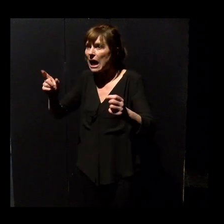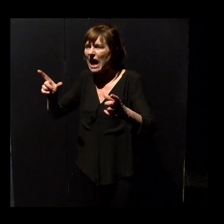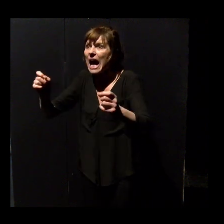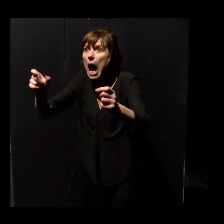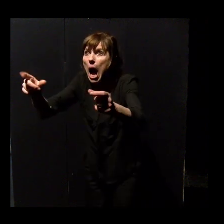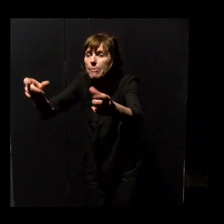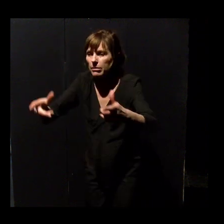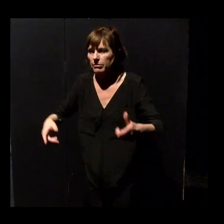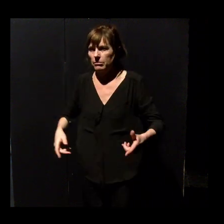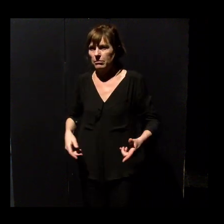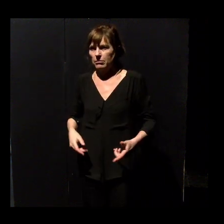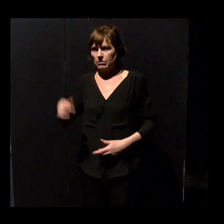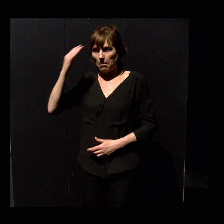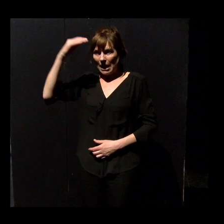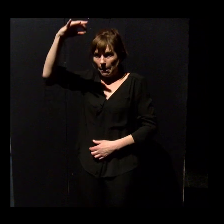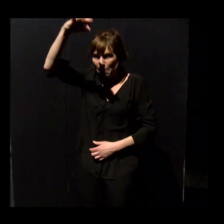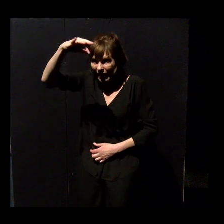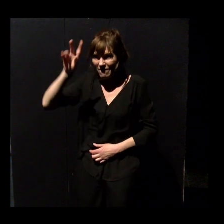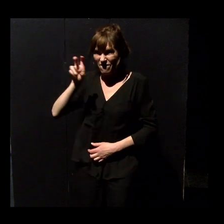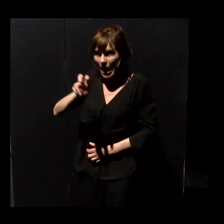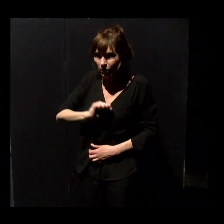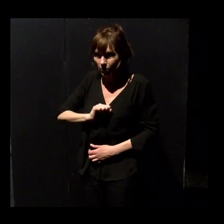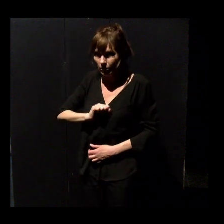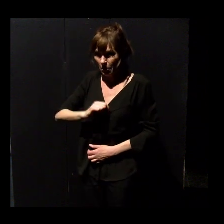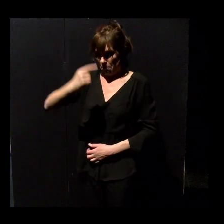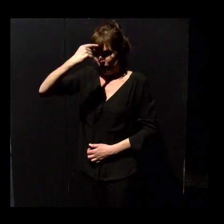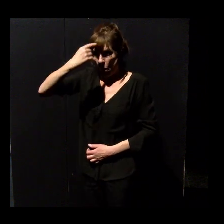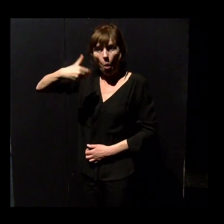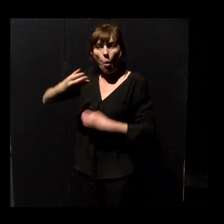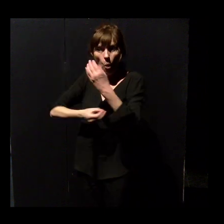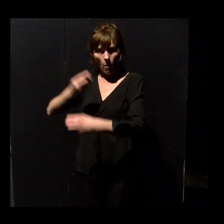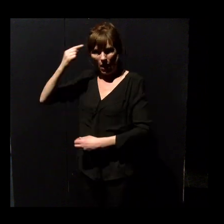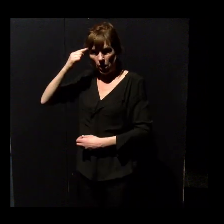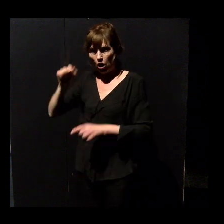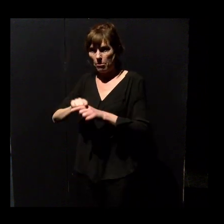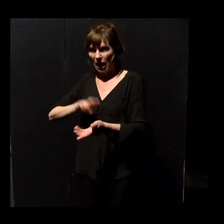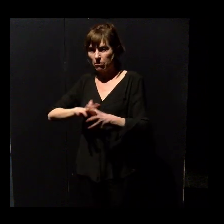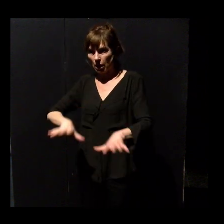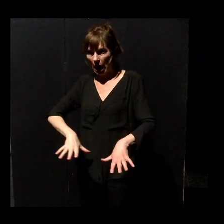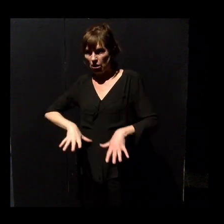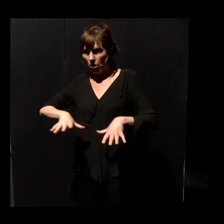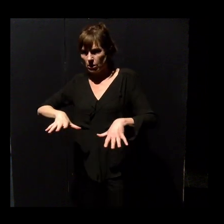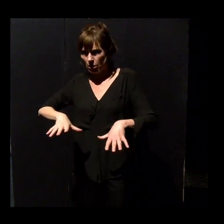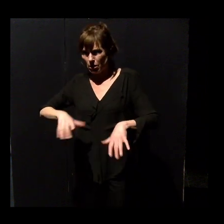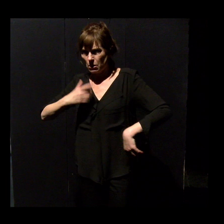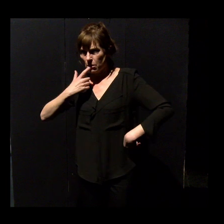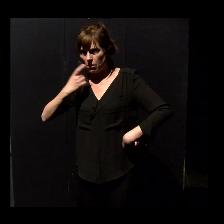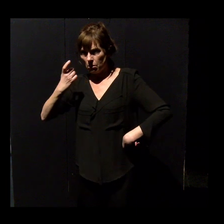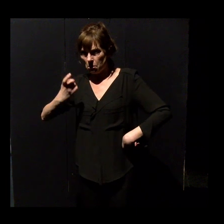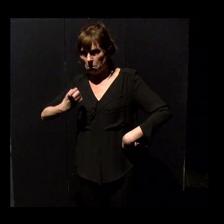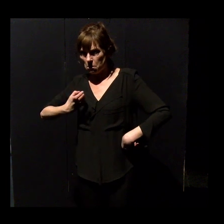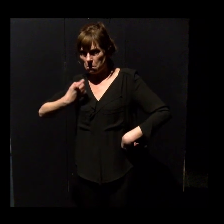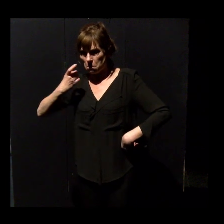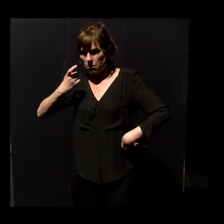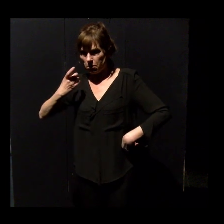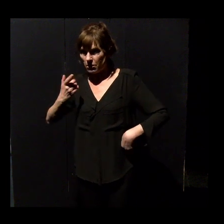la partie verte en frontale ou pariétale, là, il avait une latence. Vous voyez bien qu'on arrive comme ça, de